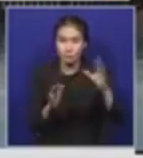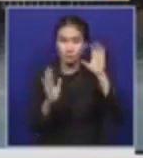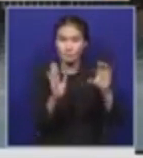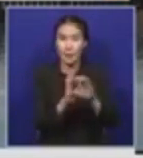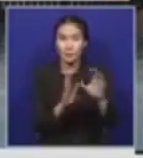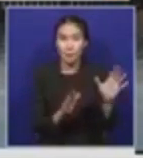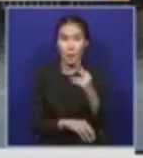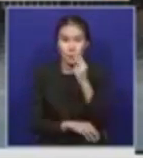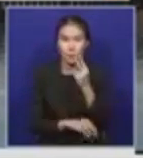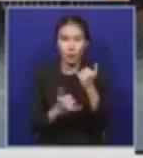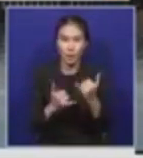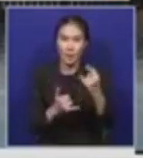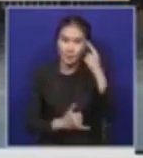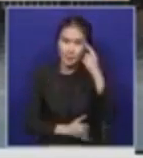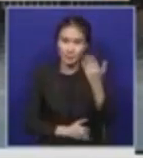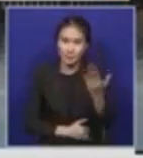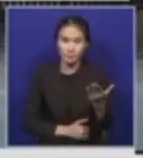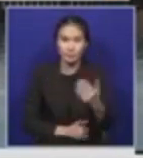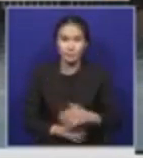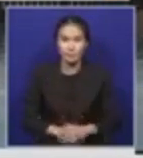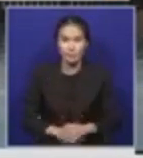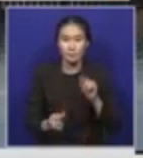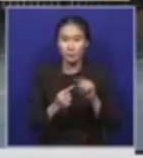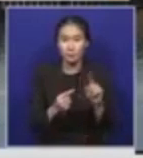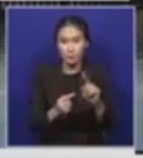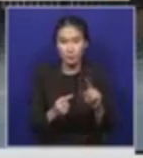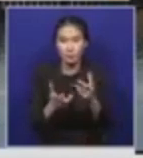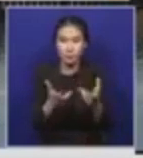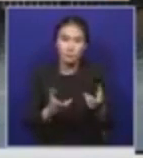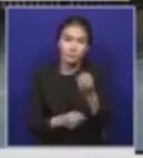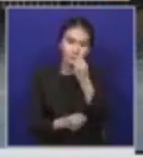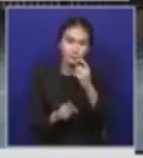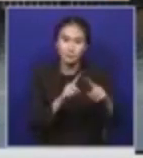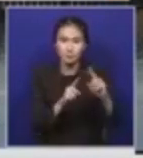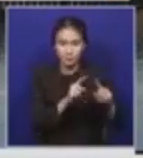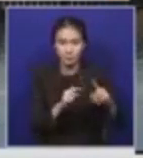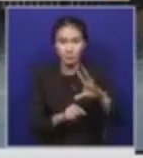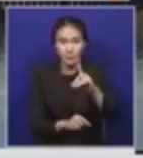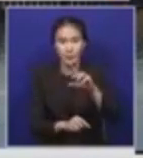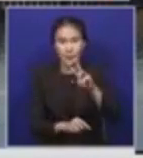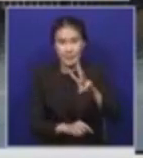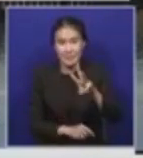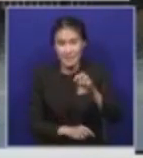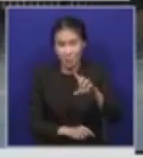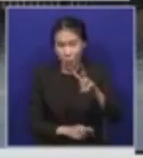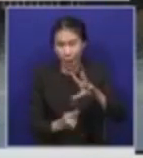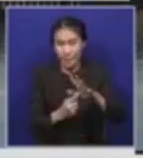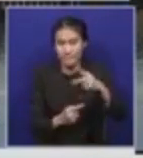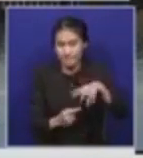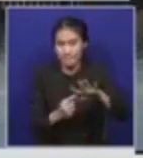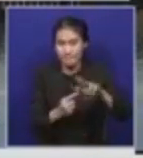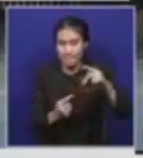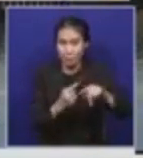นคืออธิปไตยทางอาหารเนี่ยนะครับทางความหลากหลายชีวภาพเนี่ยจึงมีความมั่นคงมากสำหรับประเทศไทยนะ